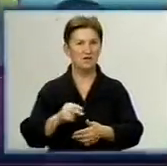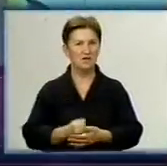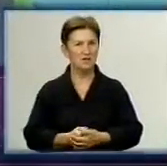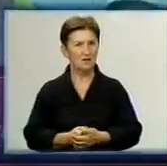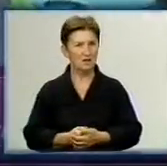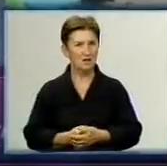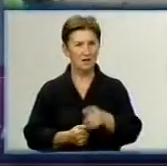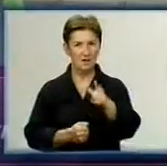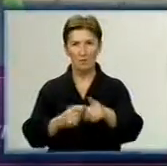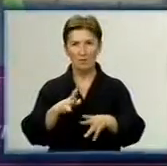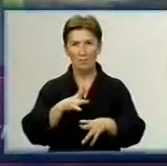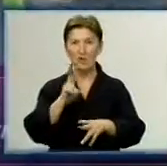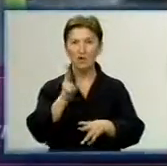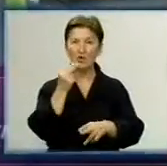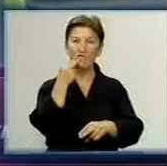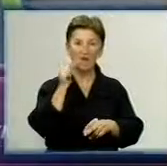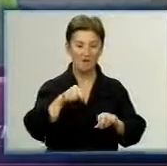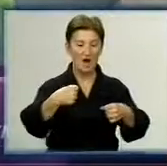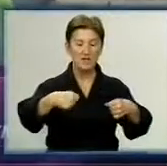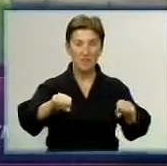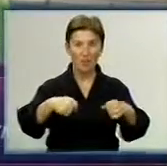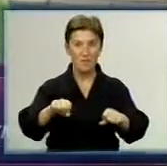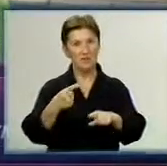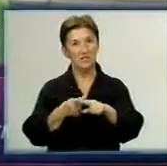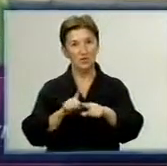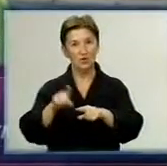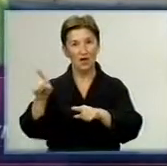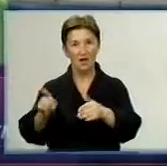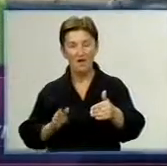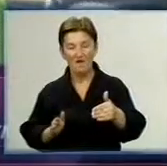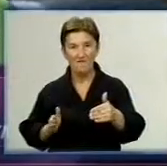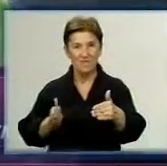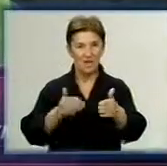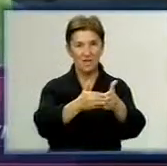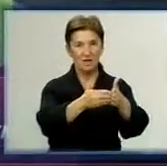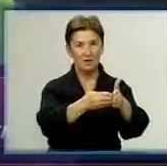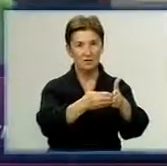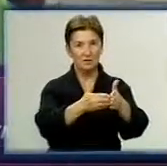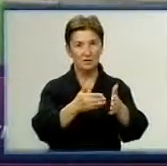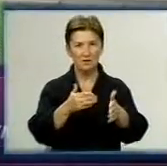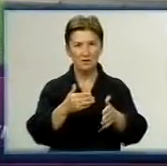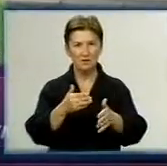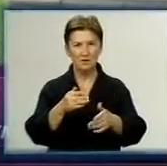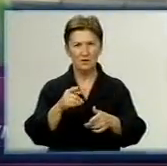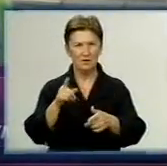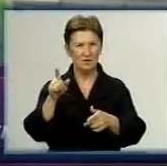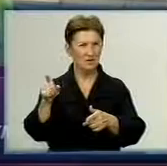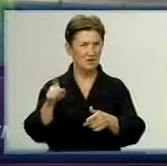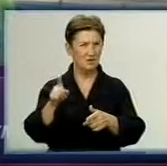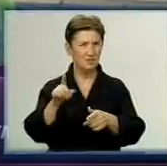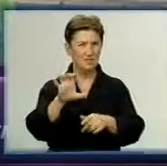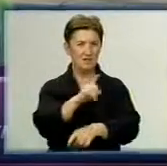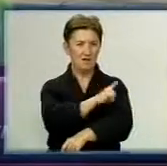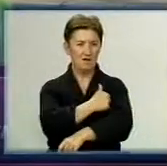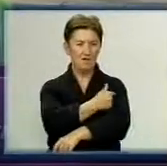більше все, що виноват мопеда, який виконав на перехресток, на запрещаючий сигнал. Відповіді на мопеді розставлено власному поліцію, сьогоднішими